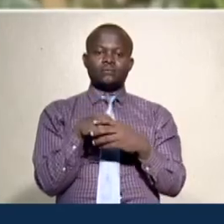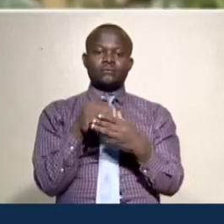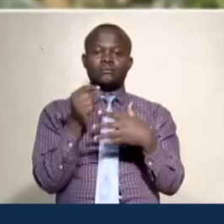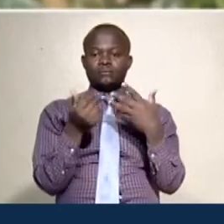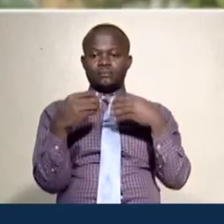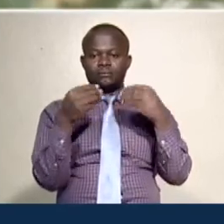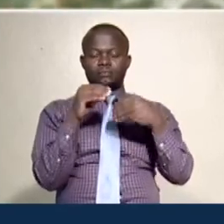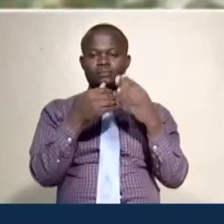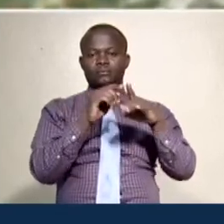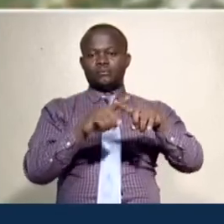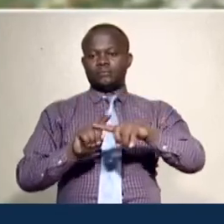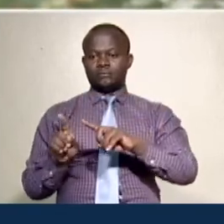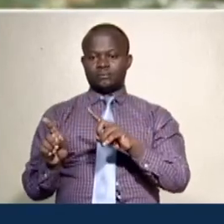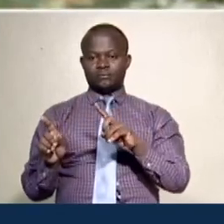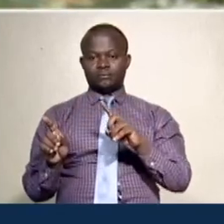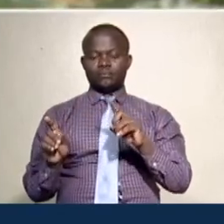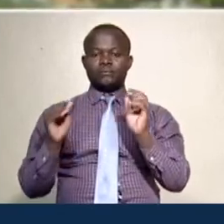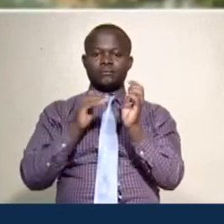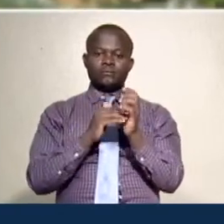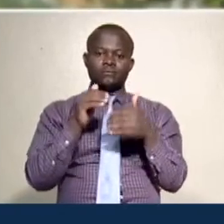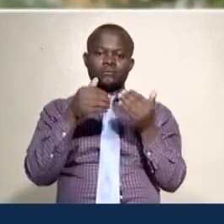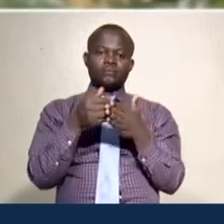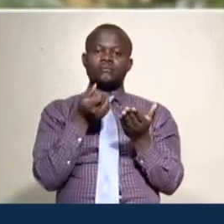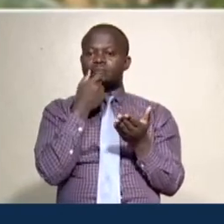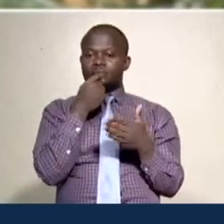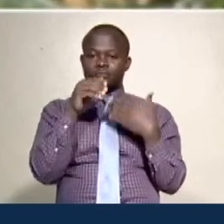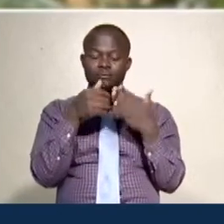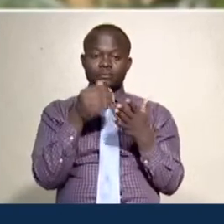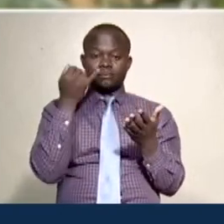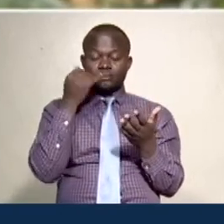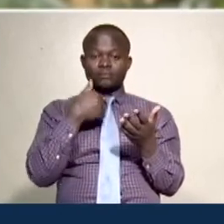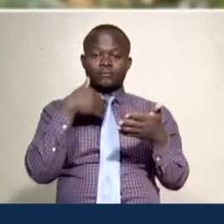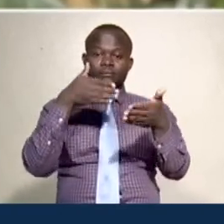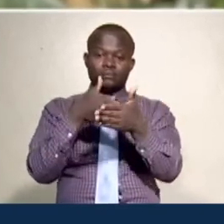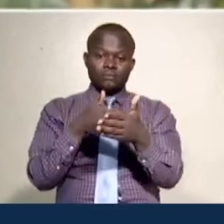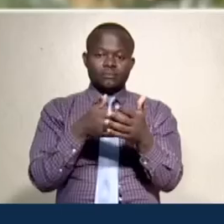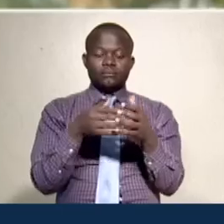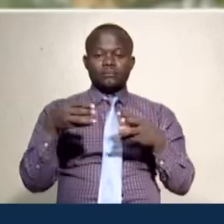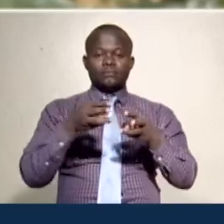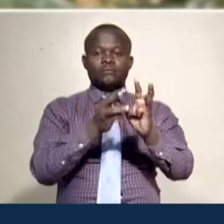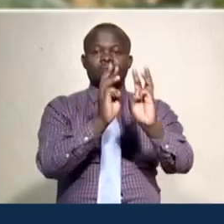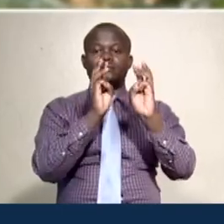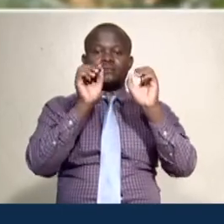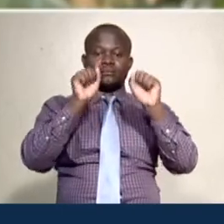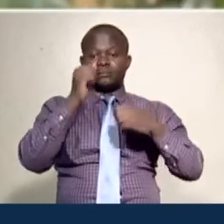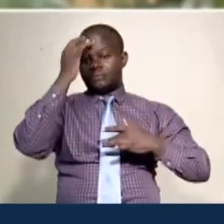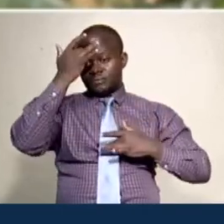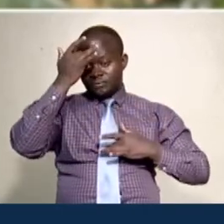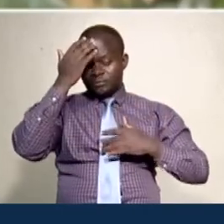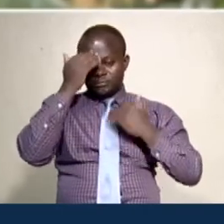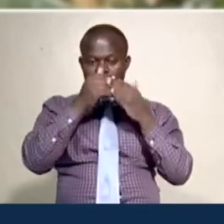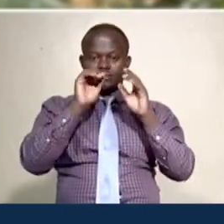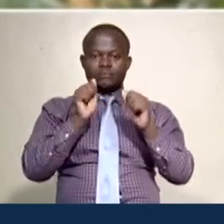n'indi bikoresho bitandukanye noneho n'imiti bihenze uhuye n'icyorezo cyuko yenda imyaka ishura kurwara kugira